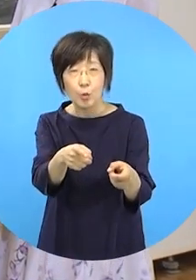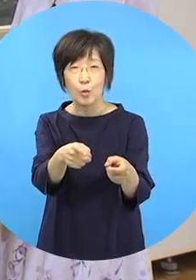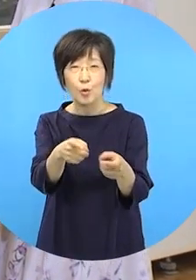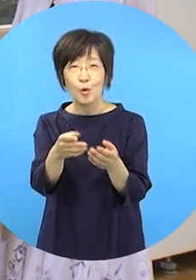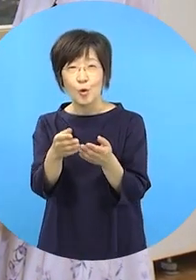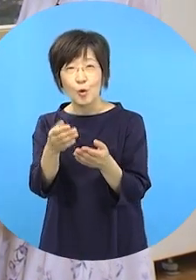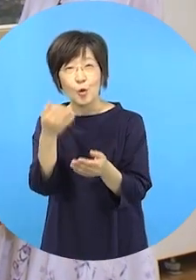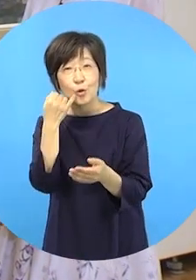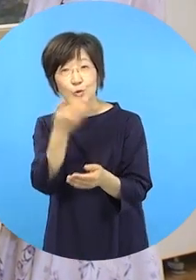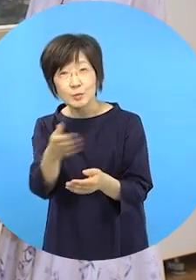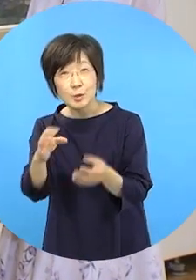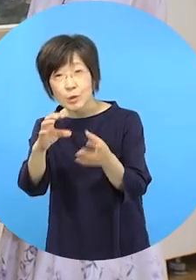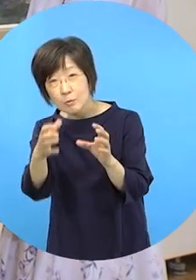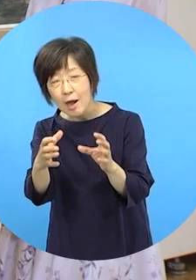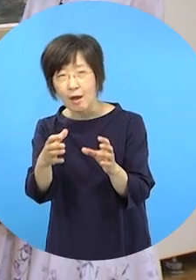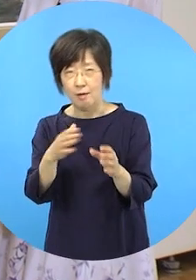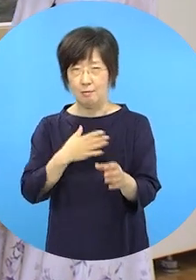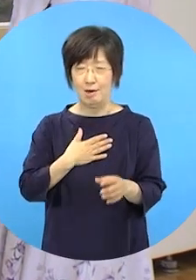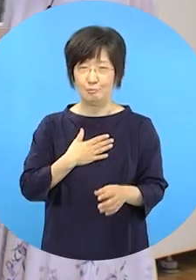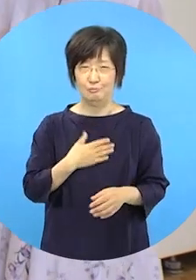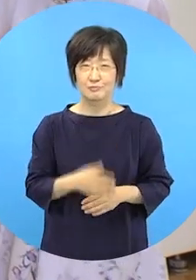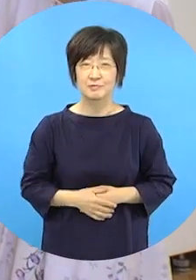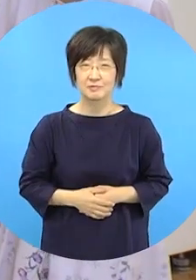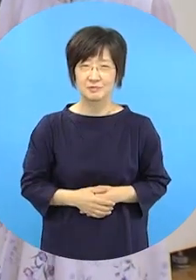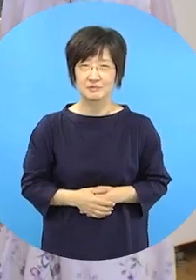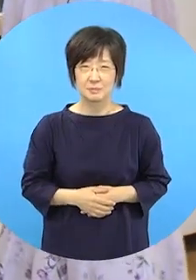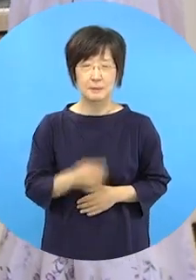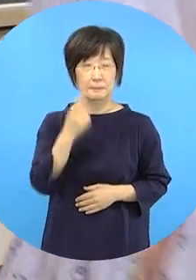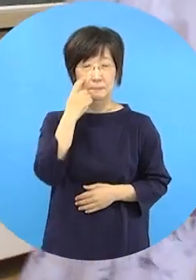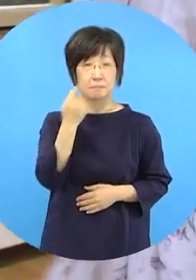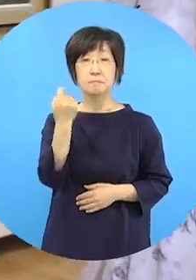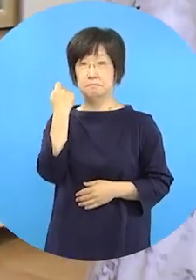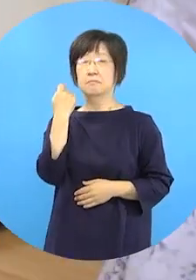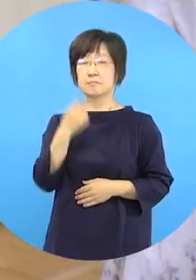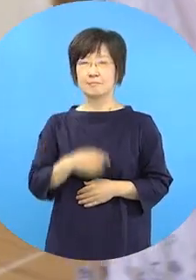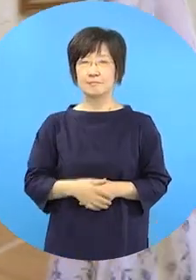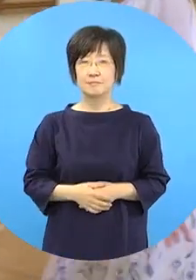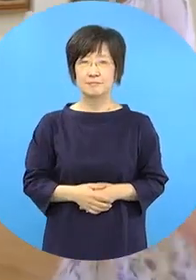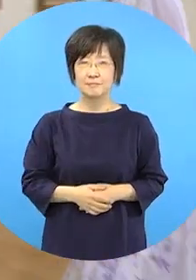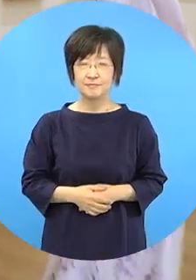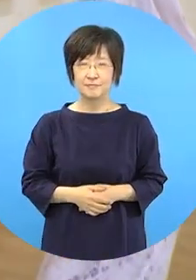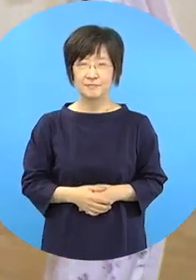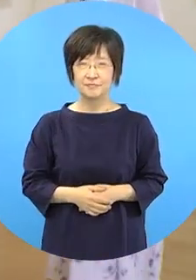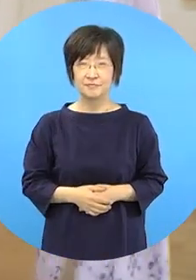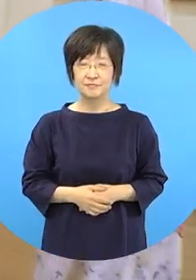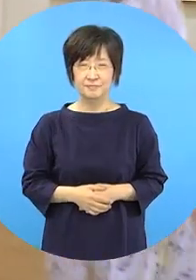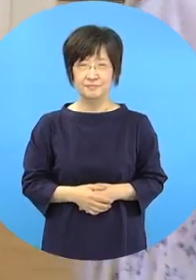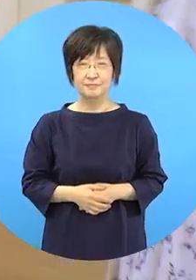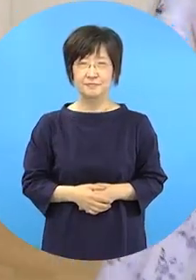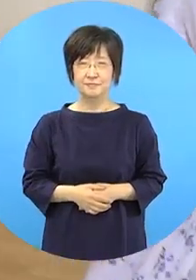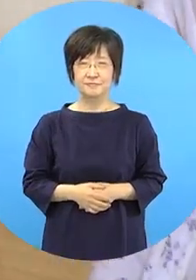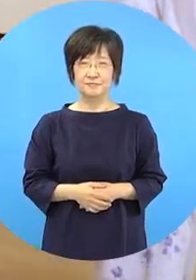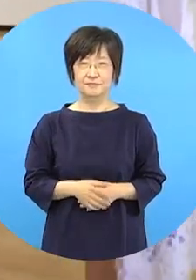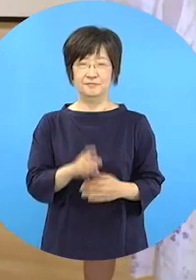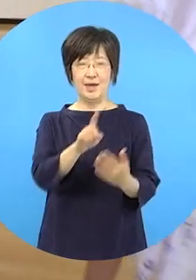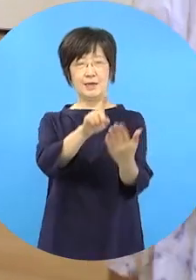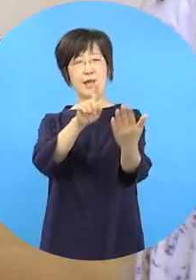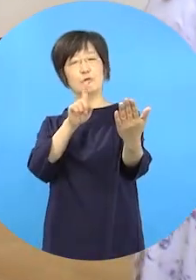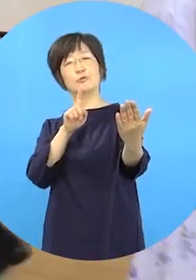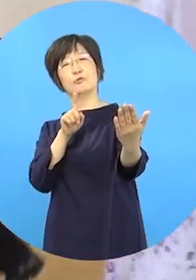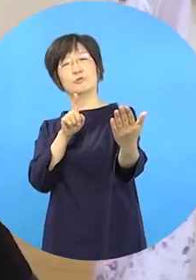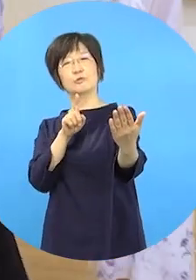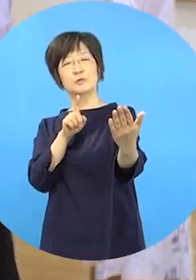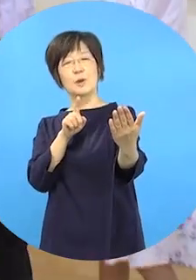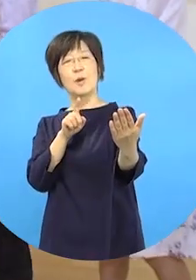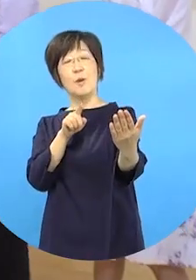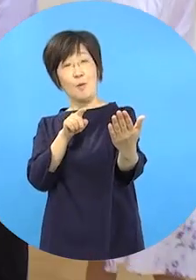岩の景色だなっていうのがはっきりわかるようになります。 ちょっと引いてみましょうか。 はい、 はい、ちょっと遠くで見てみます。